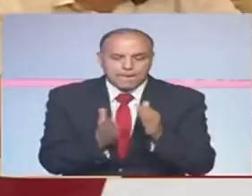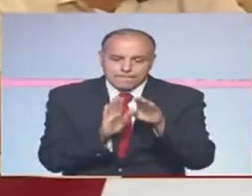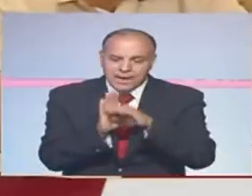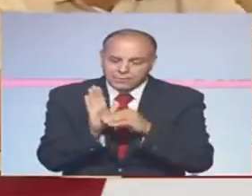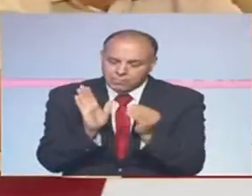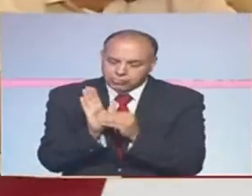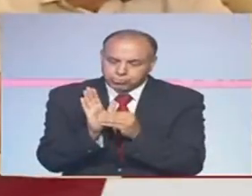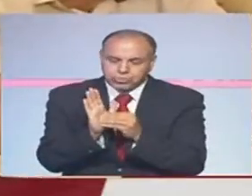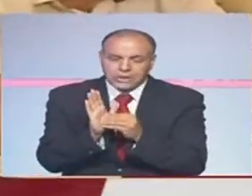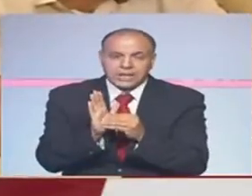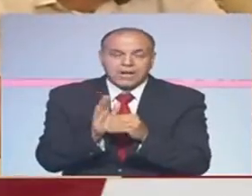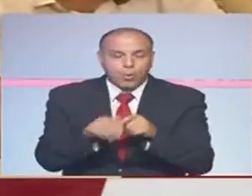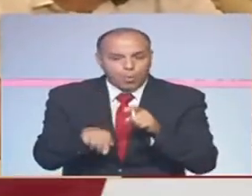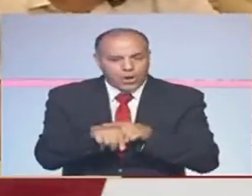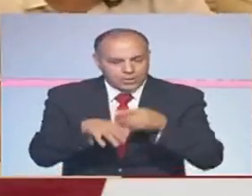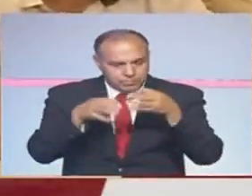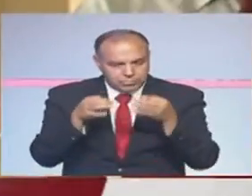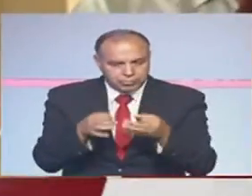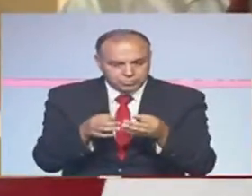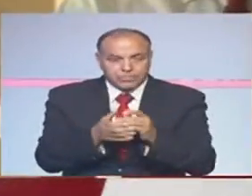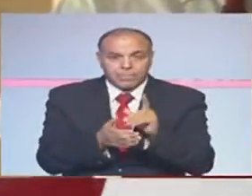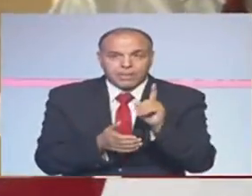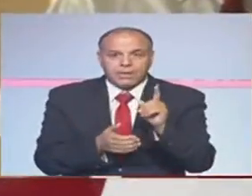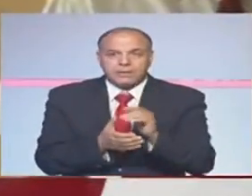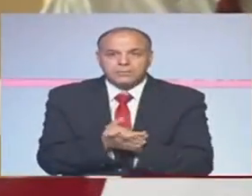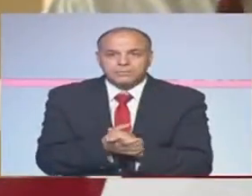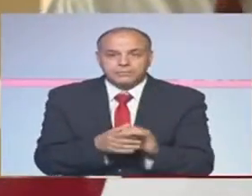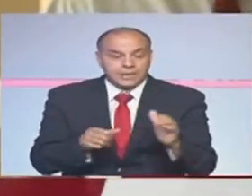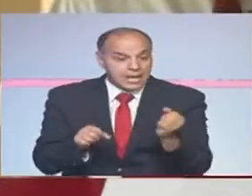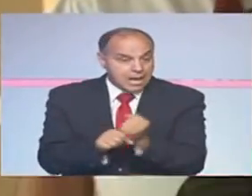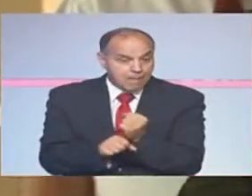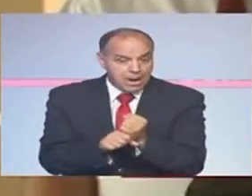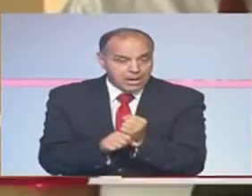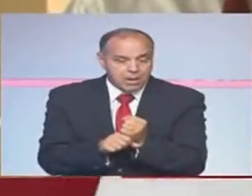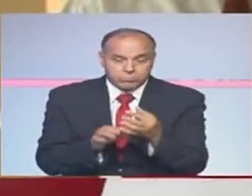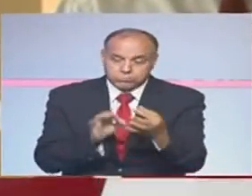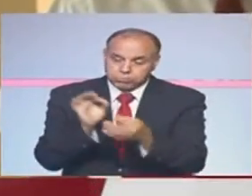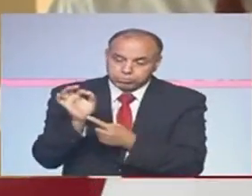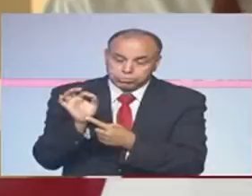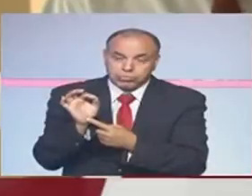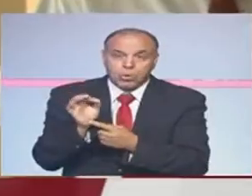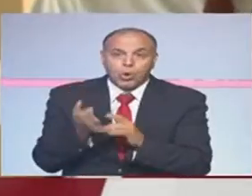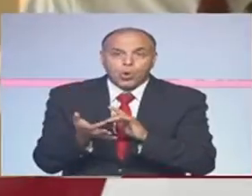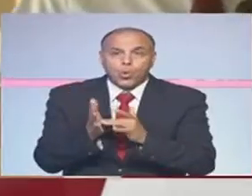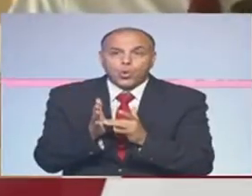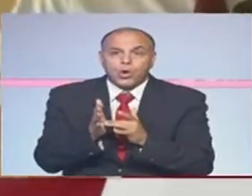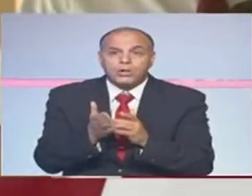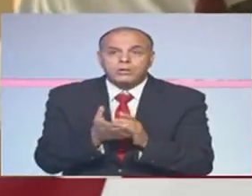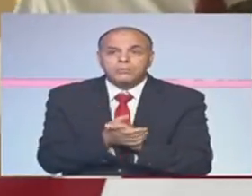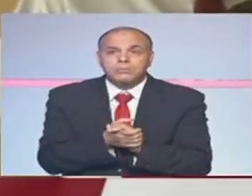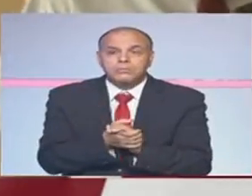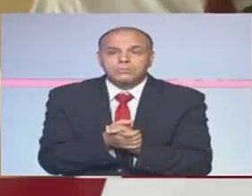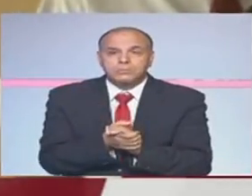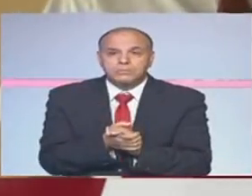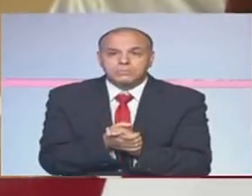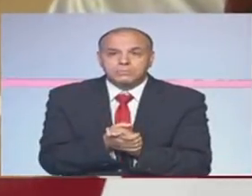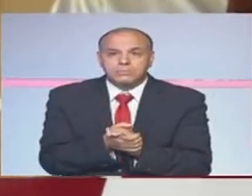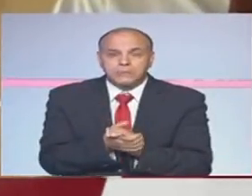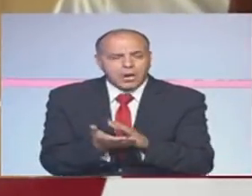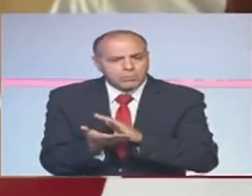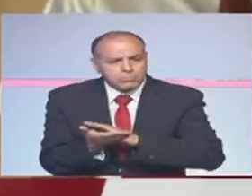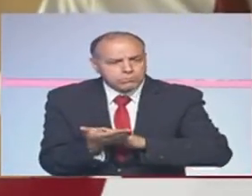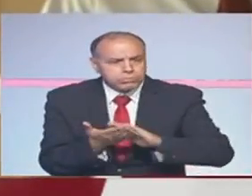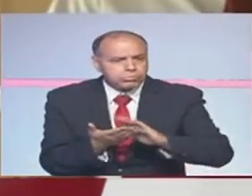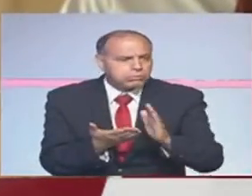في اسالها المحدده من اه معينه ميدانيه لكل المشاريع اه بنيه تحتيه